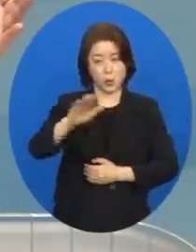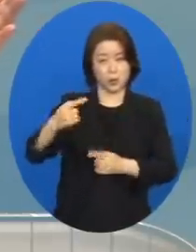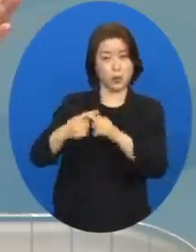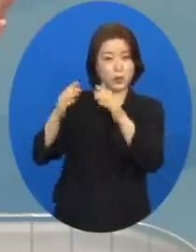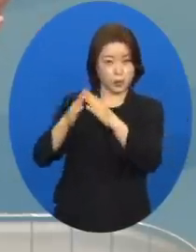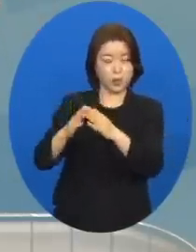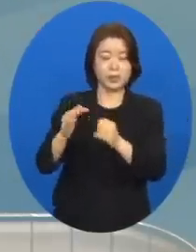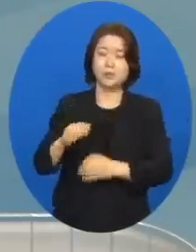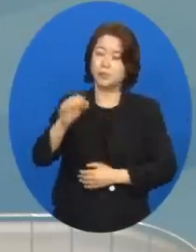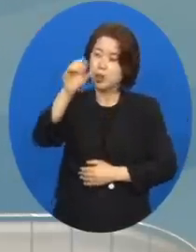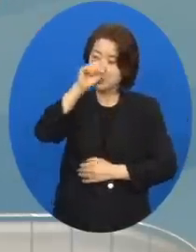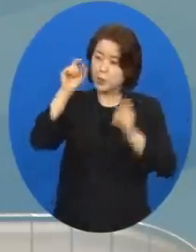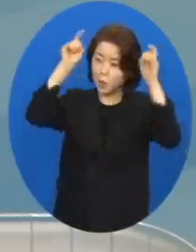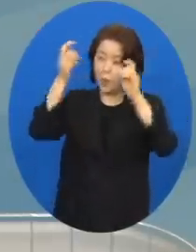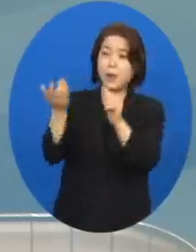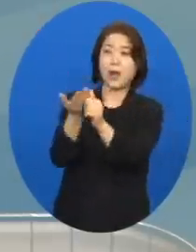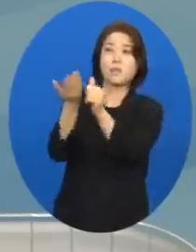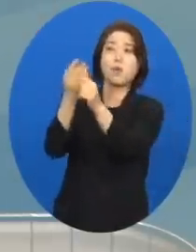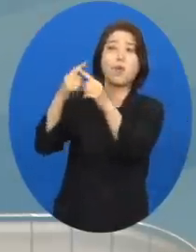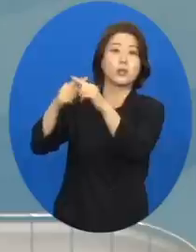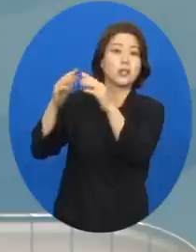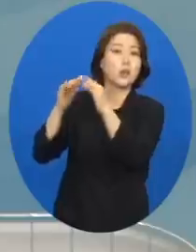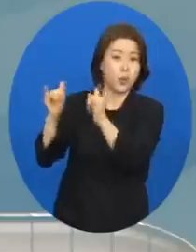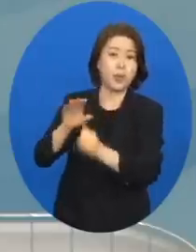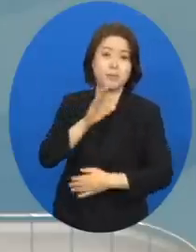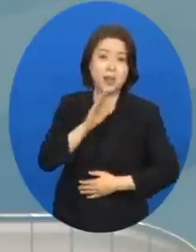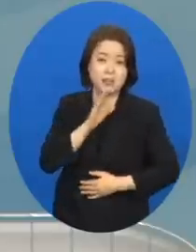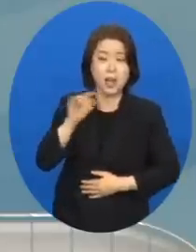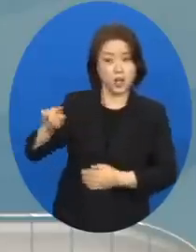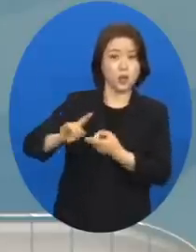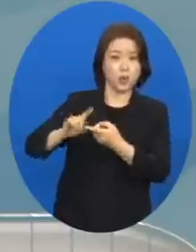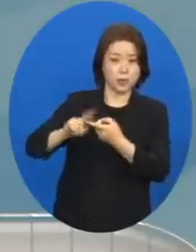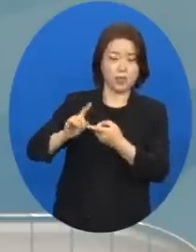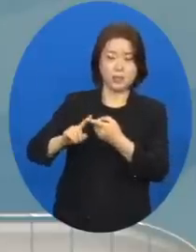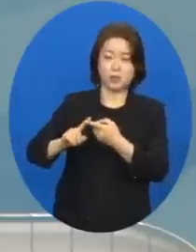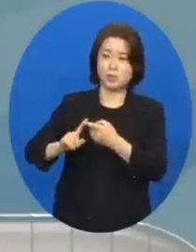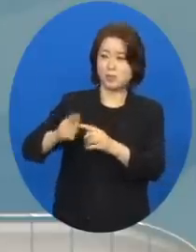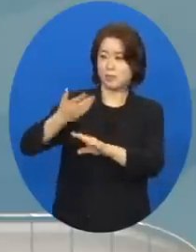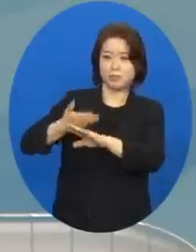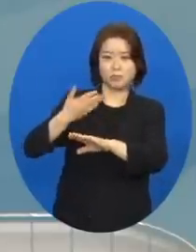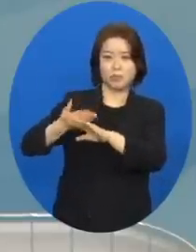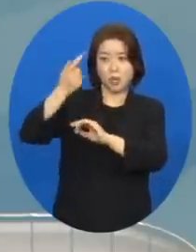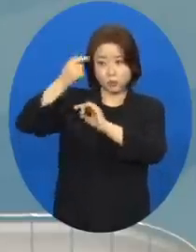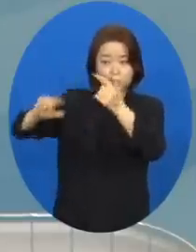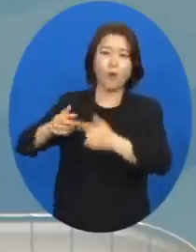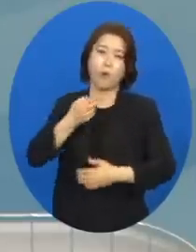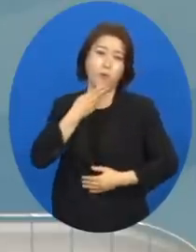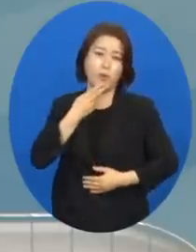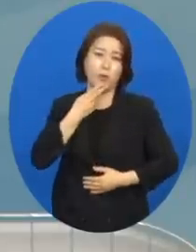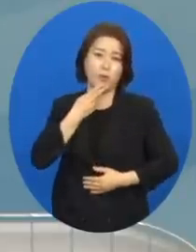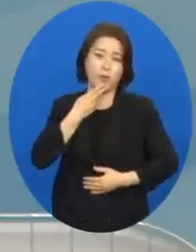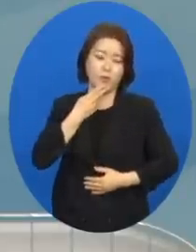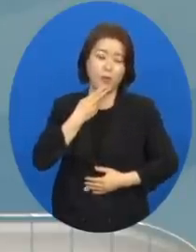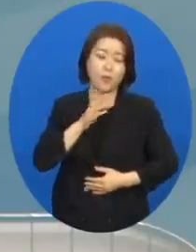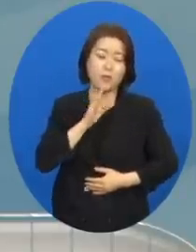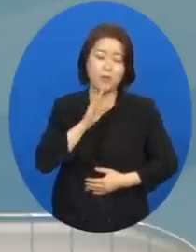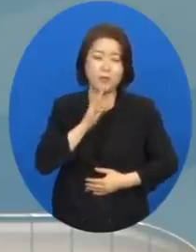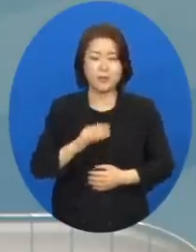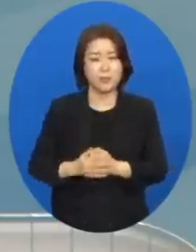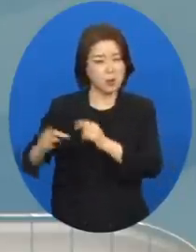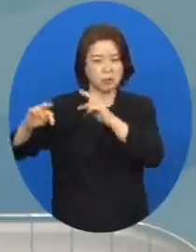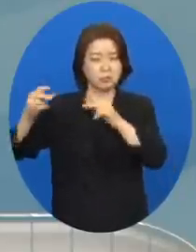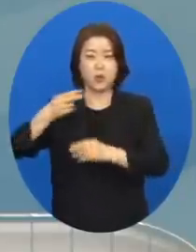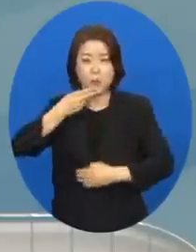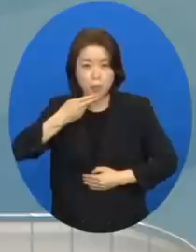교회, 예수님이 선한 목자시니까 그 점에 대해서는 뭐 이론도 없고 이의도 없고 논란될 것도 없습니다.